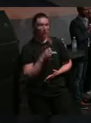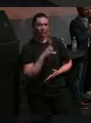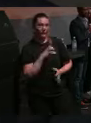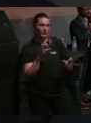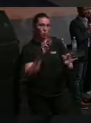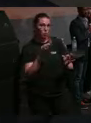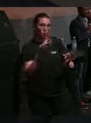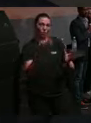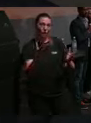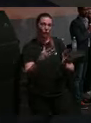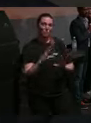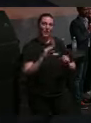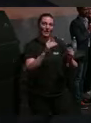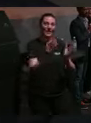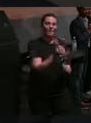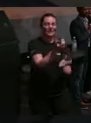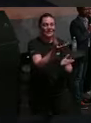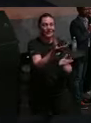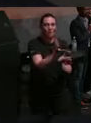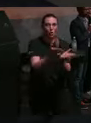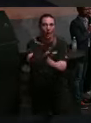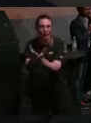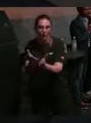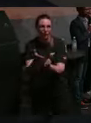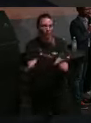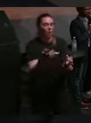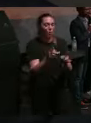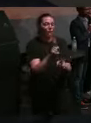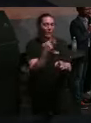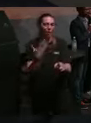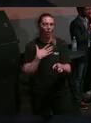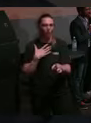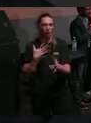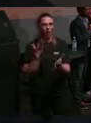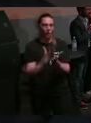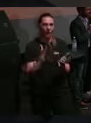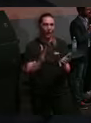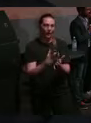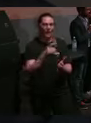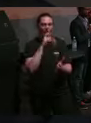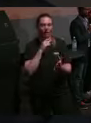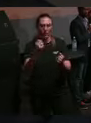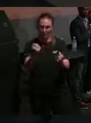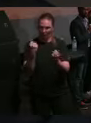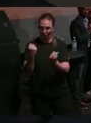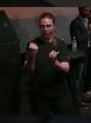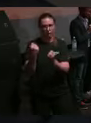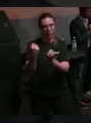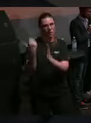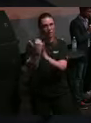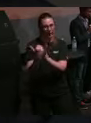en bedre gevinstfordeling her, og man trenger ikke finne opp hjulet på nytt. Vi har et regime fra vannkraften som vi kan